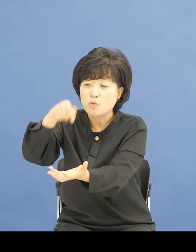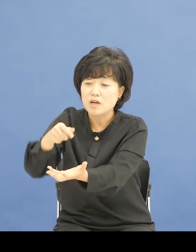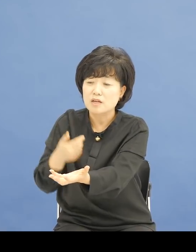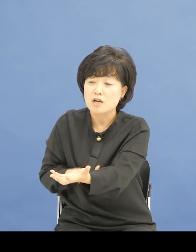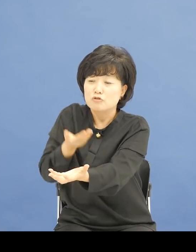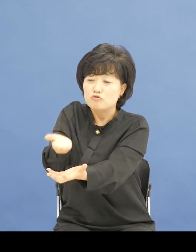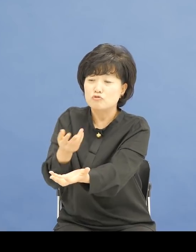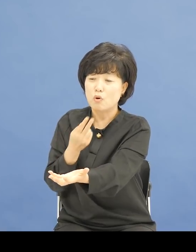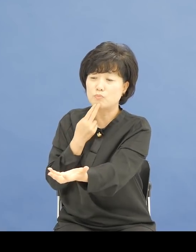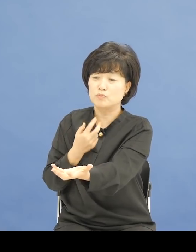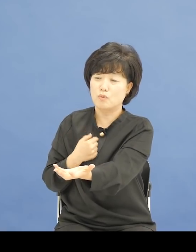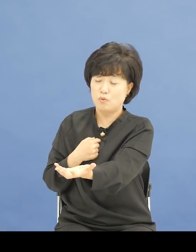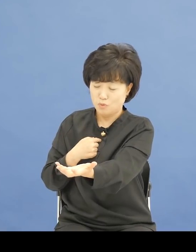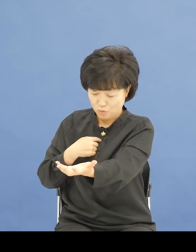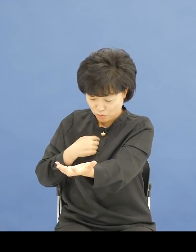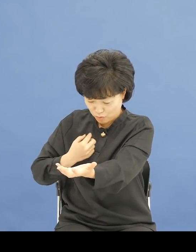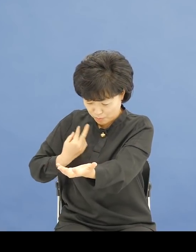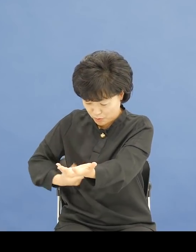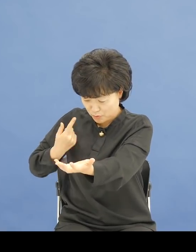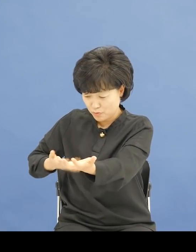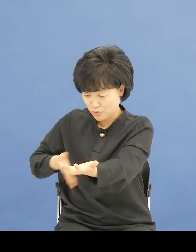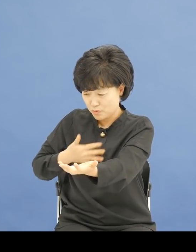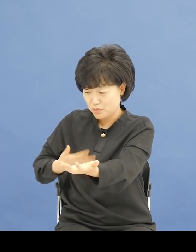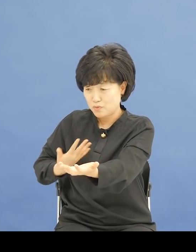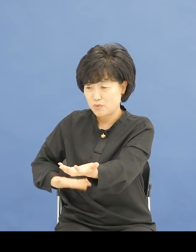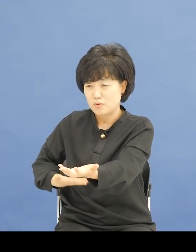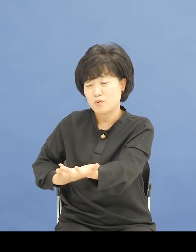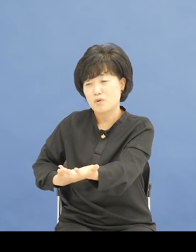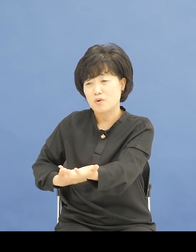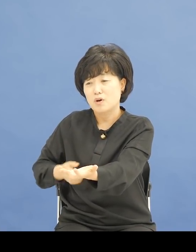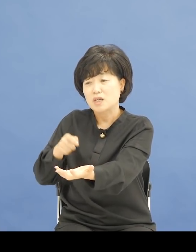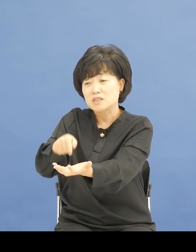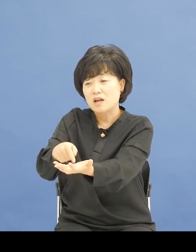속이 상해요. 나도 하나님을